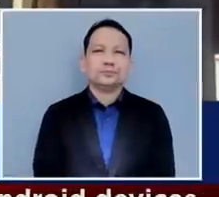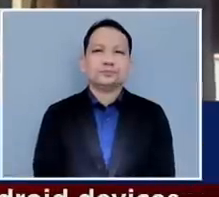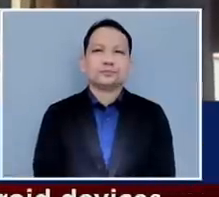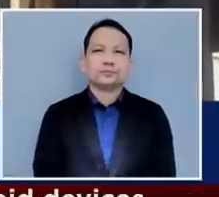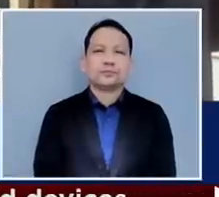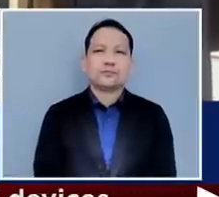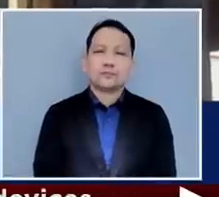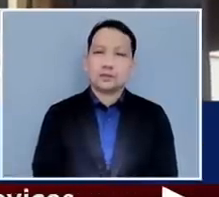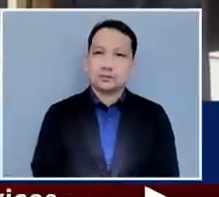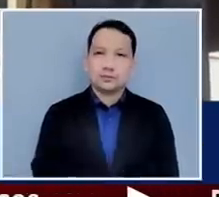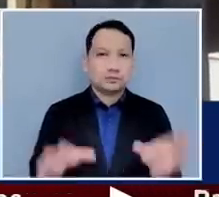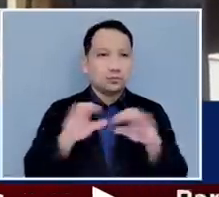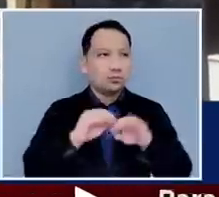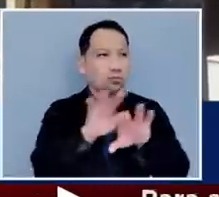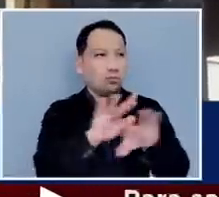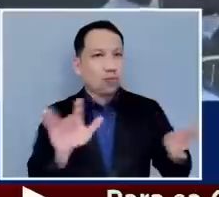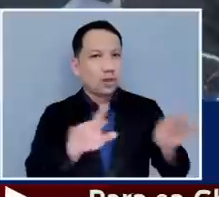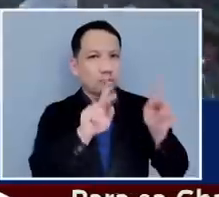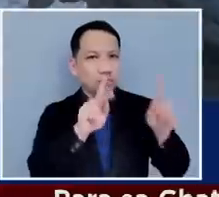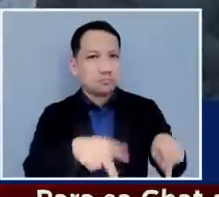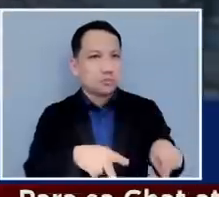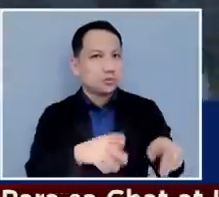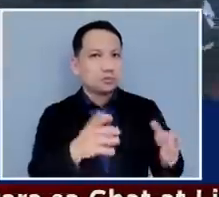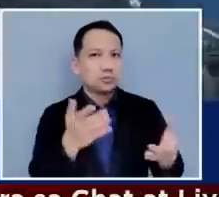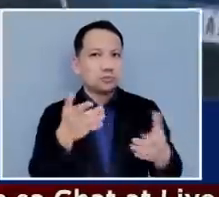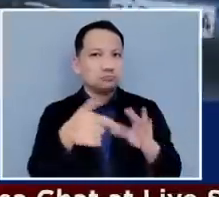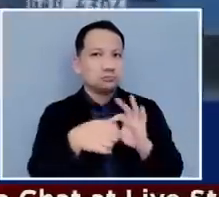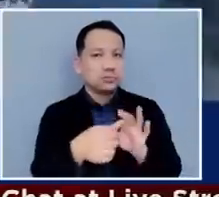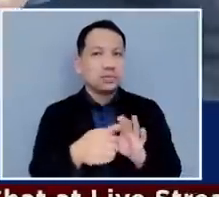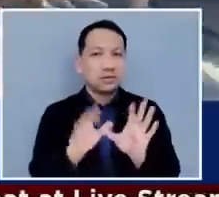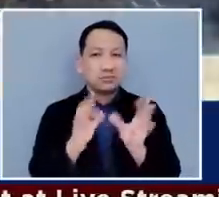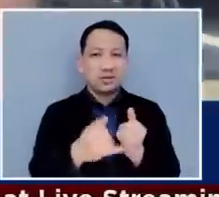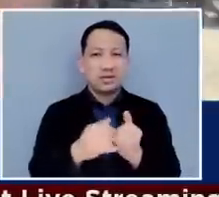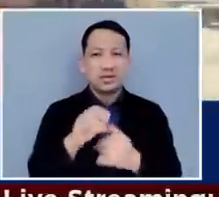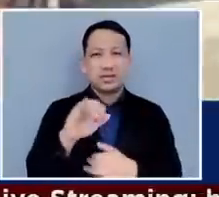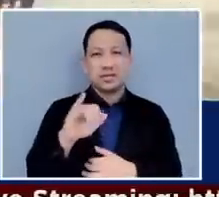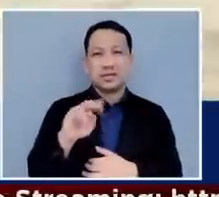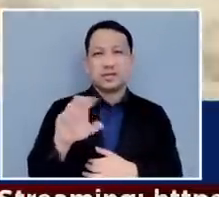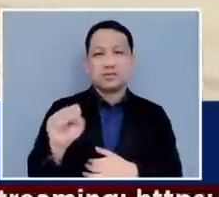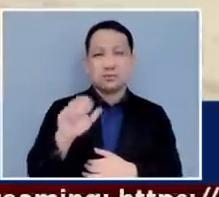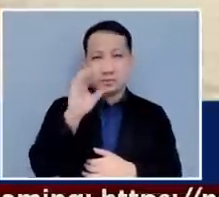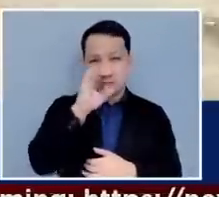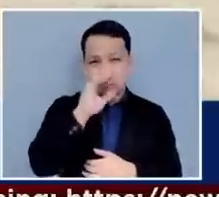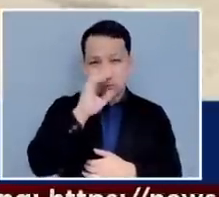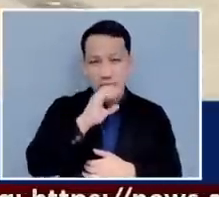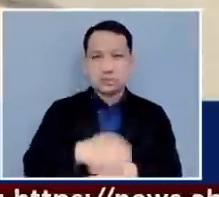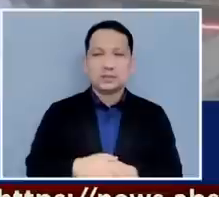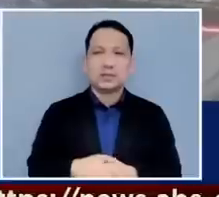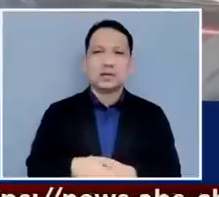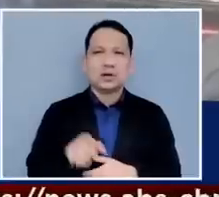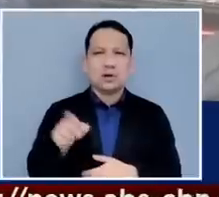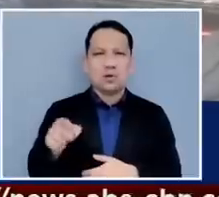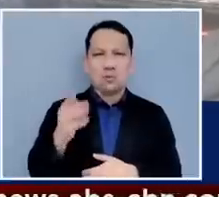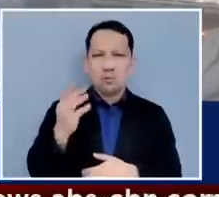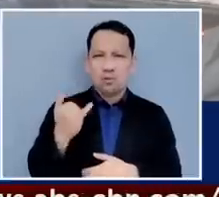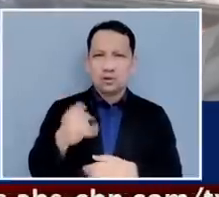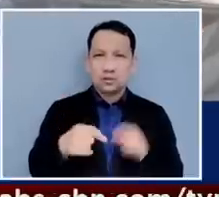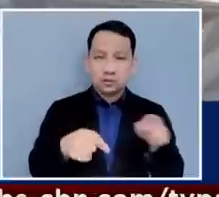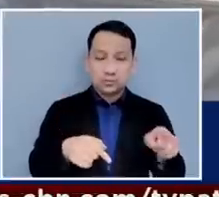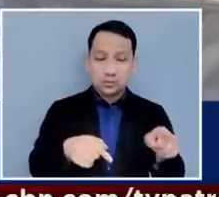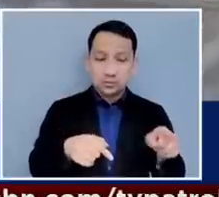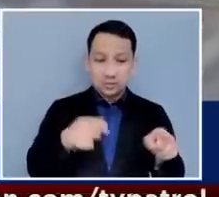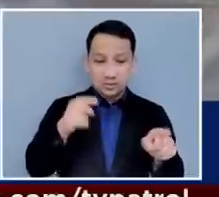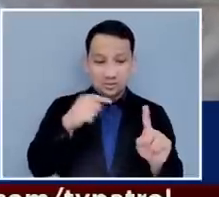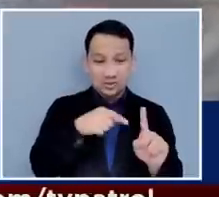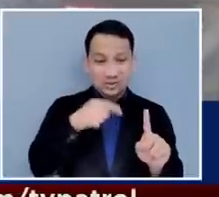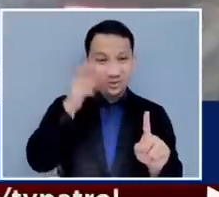Halos walang tao sa slaughterhouse na ito sa Barangay Inayawan, Cebu City. Sa kabila nito, si Mang Rogelio